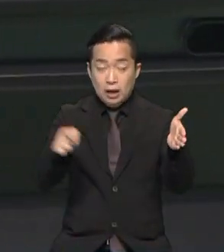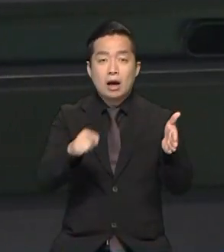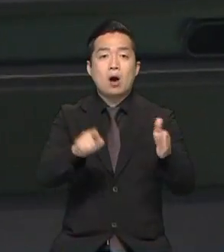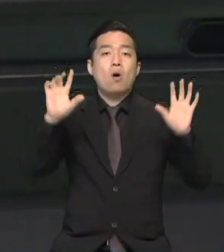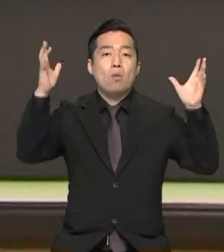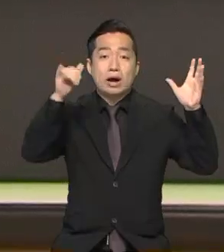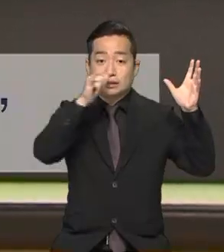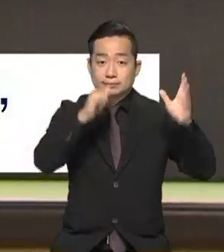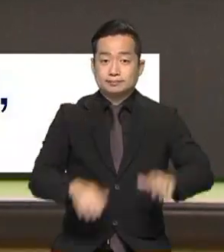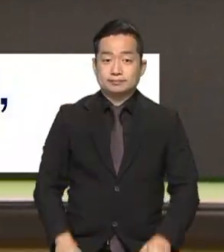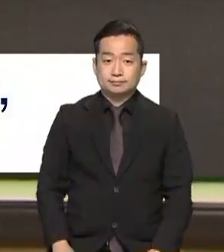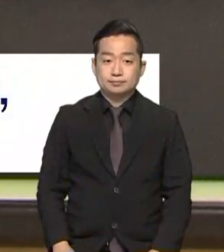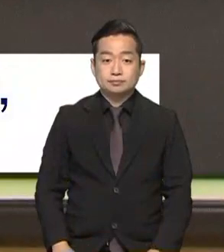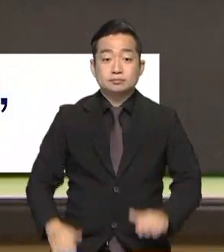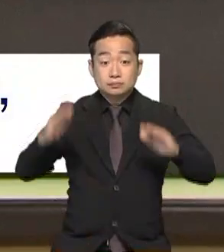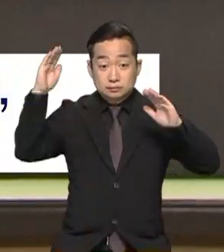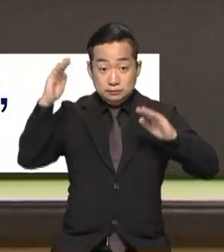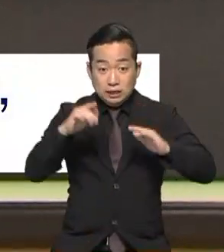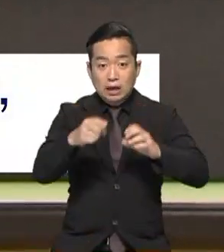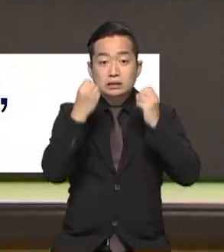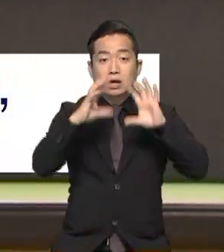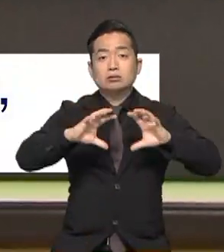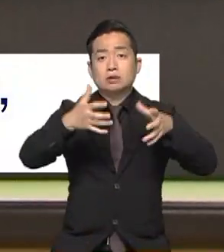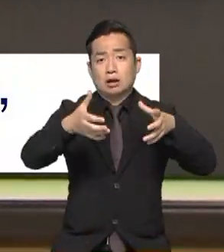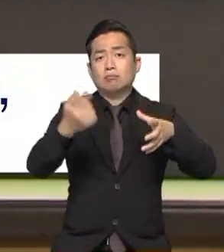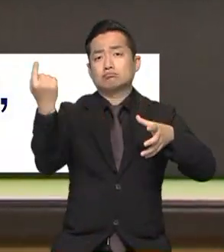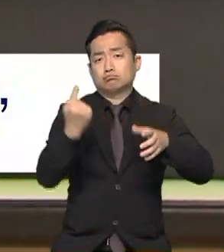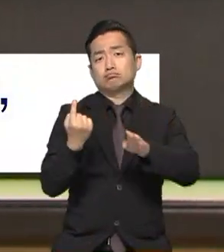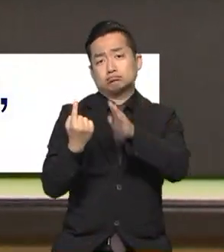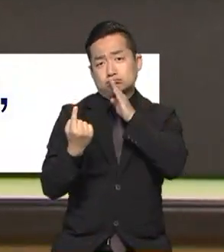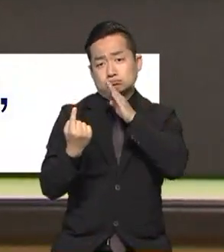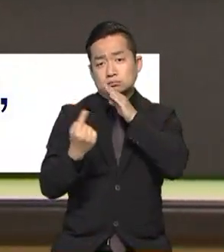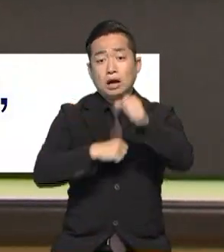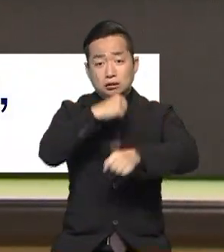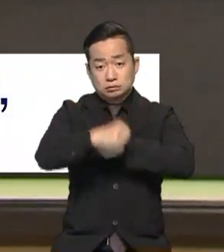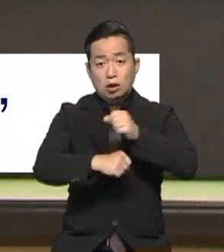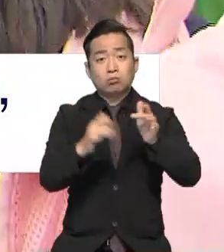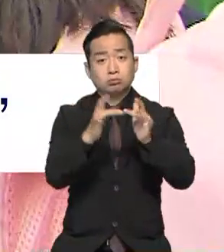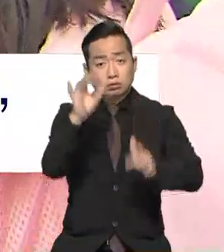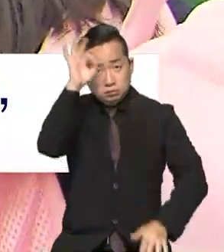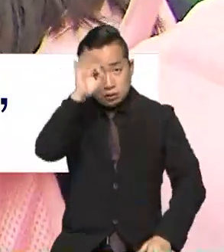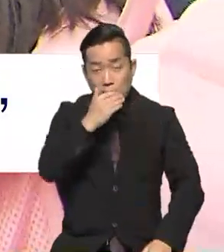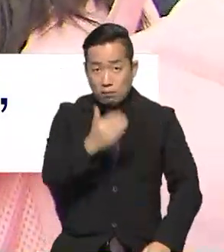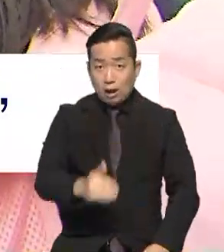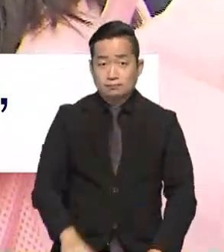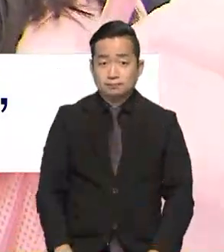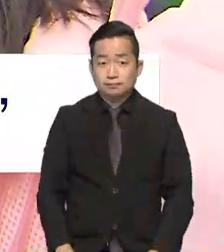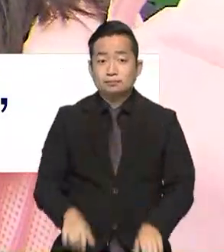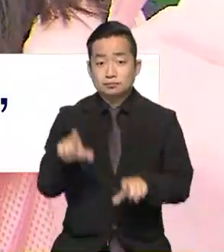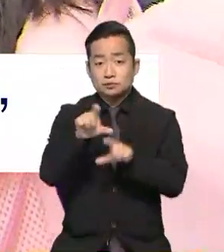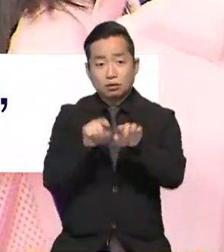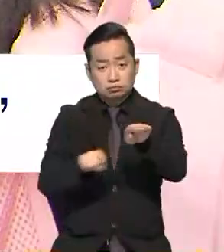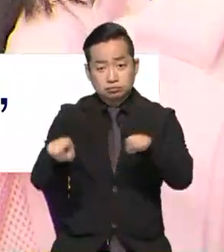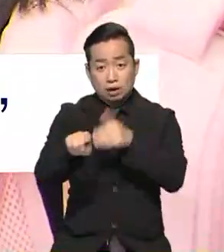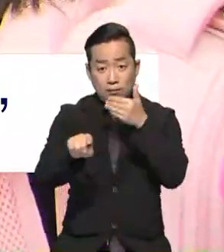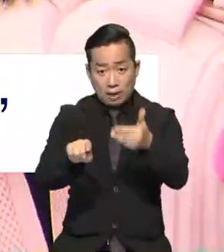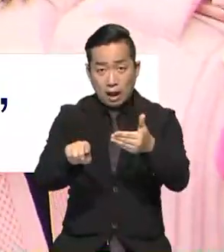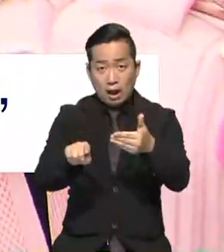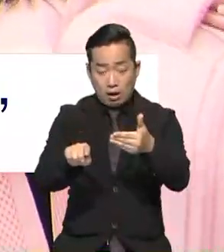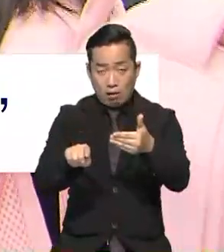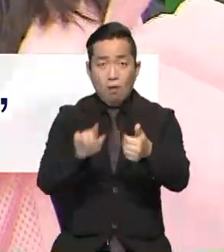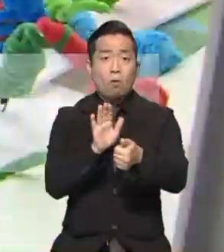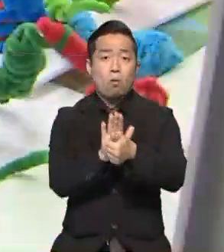큽니다. 아이들에게 좀 새로운 세계가 열리고 자유롭게 리서치도 할수 있고 좀더 나아갈 수 있는 그러한 발판이